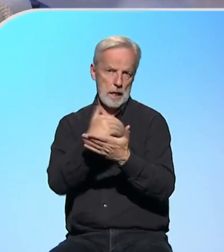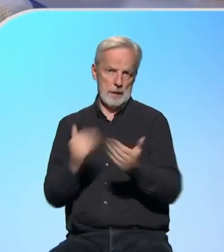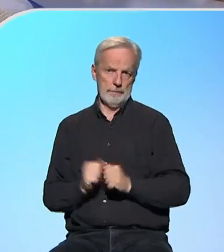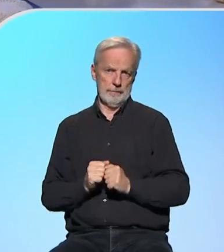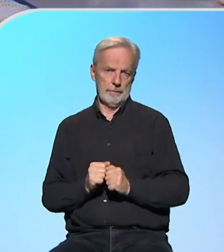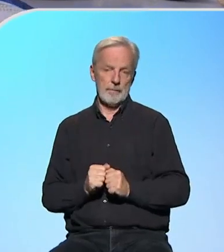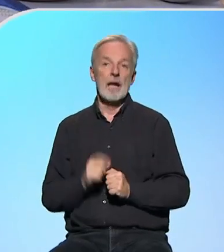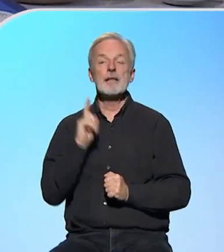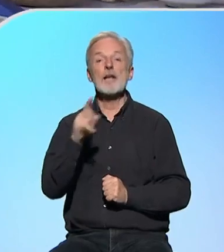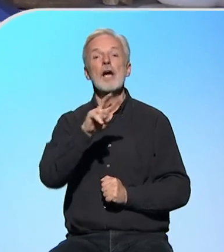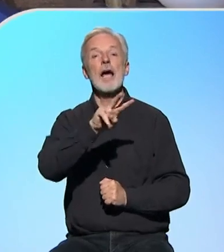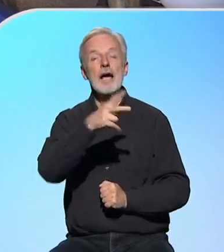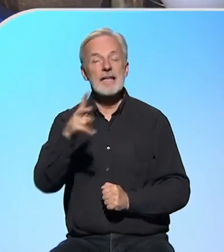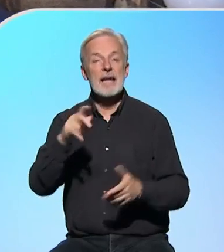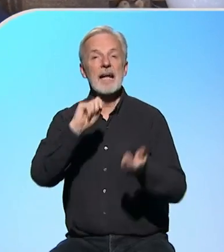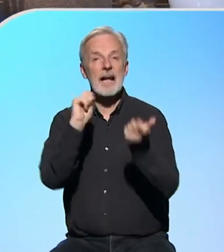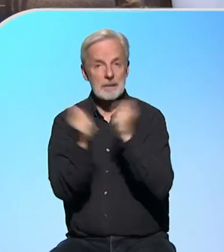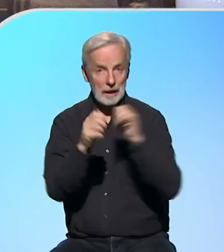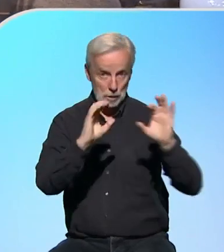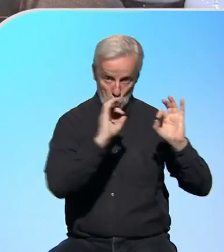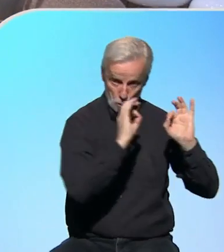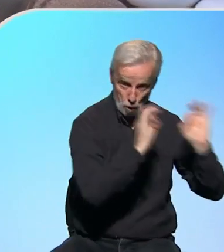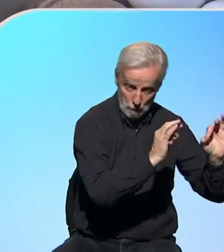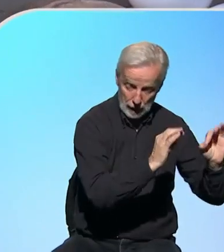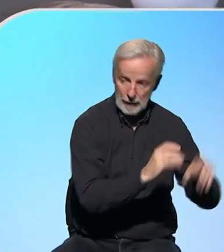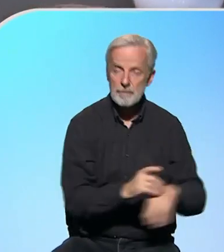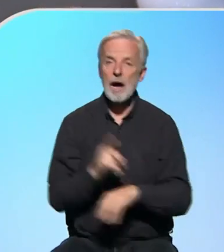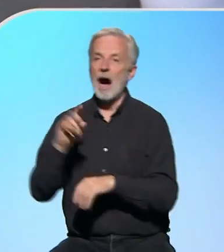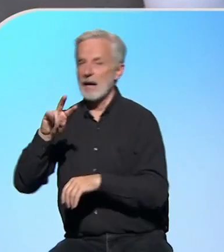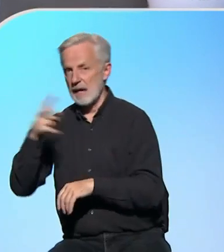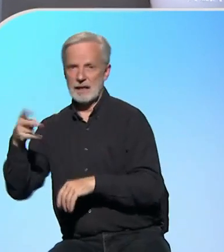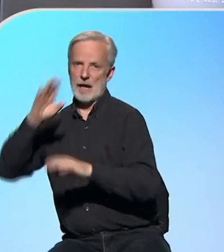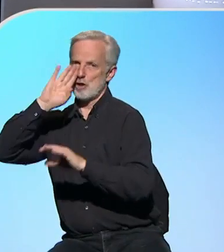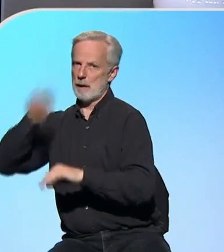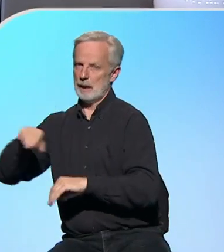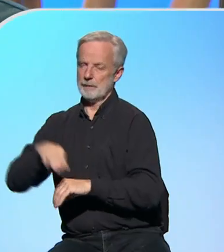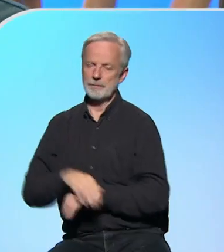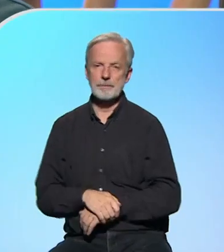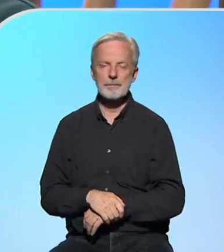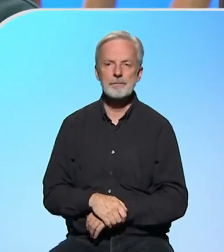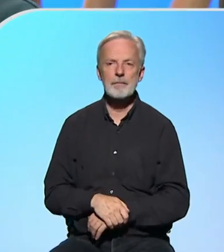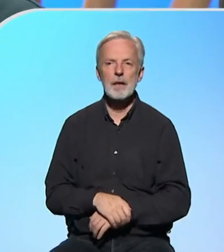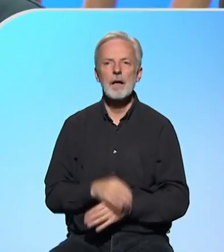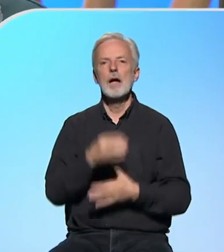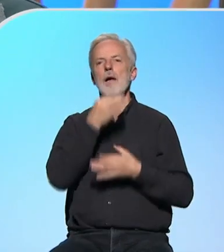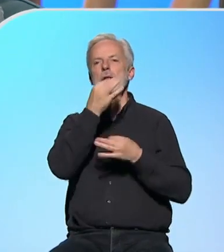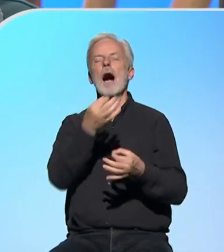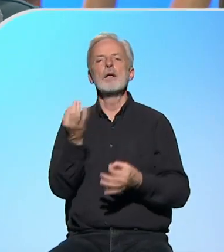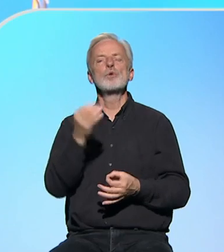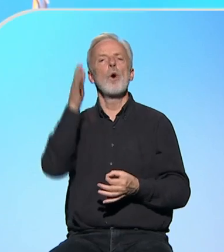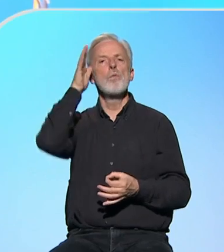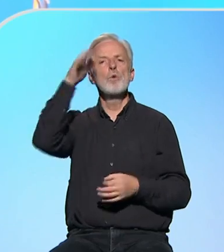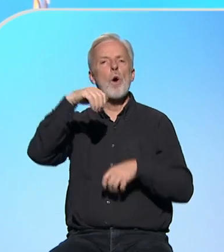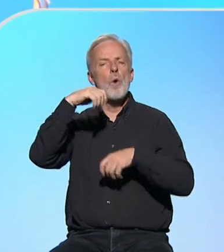nás, ale typicky nás to spíš bude zabíjet v těch úrokových nákladech. Jak se podle vás budou chovat klienti?